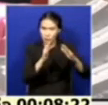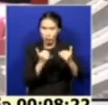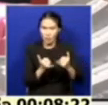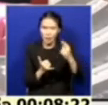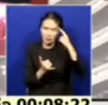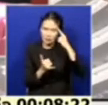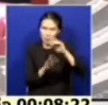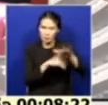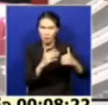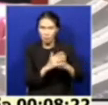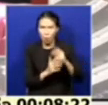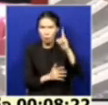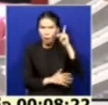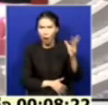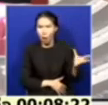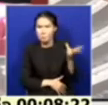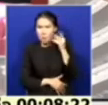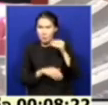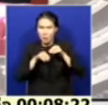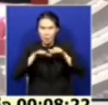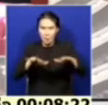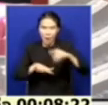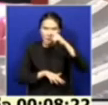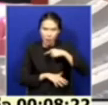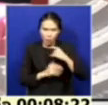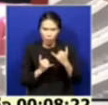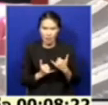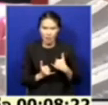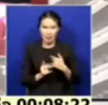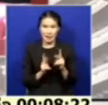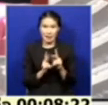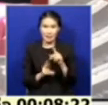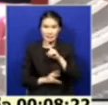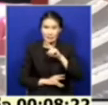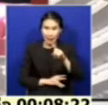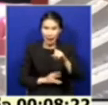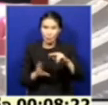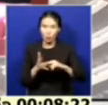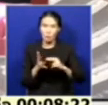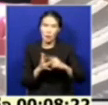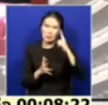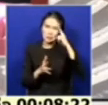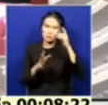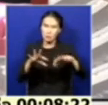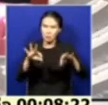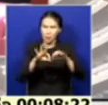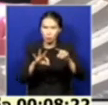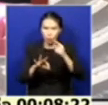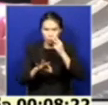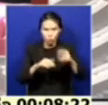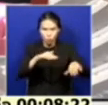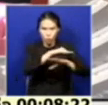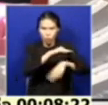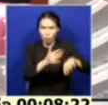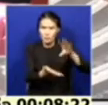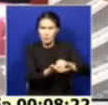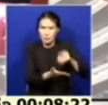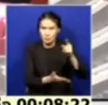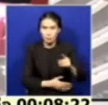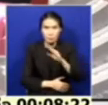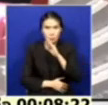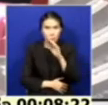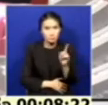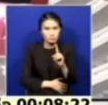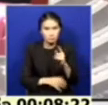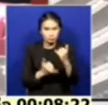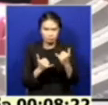ที่4นั้นแน่นอนมีความจำเป็นอย่างยิ่งเลยครับที่เราต้องได้ยินมาจากเจ้าของประเทศว่ามันเกิดอะไรขึ้นจริงๆเพราะสิ่งที่เรารับทราบกัน